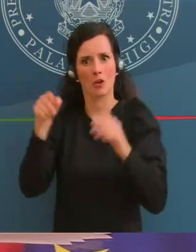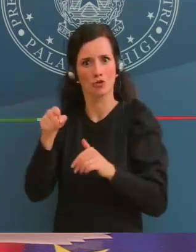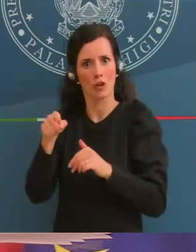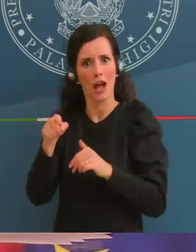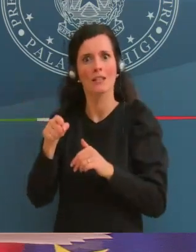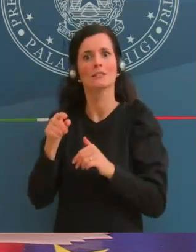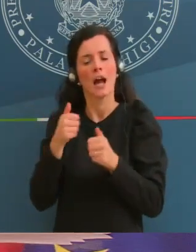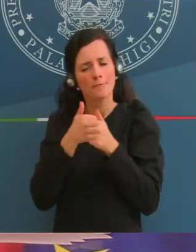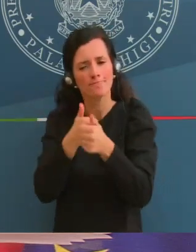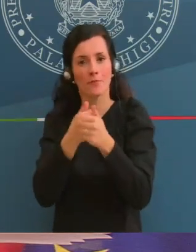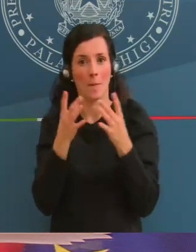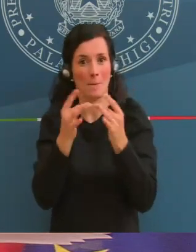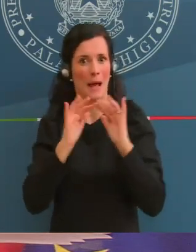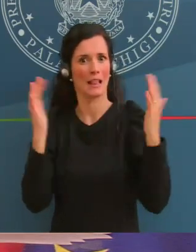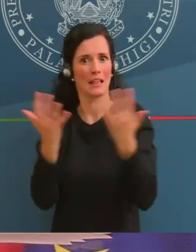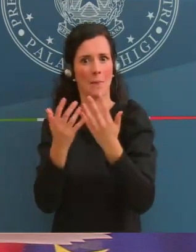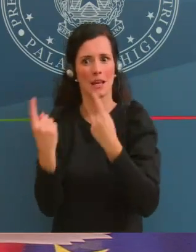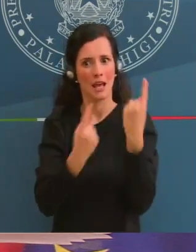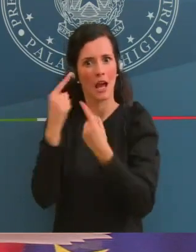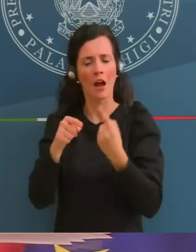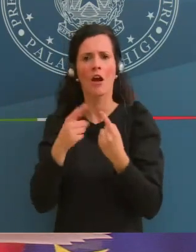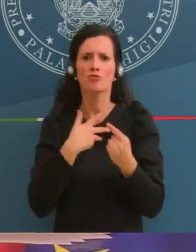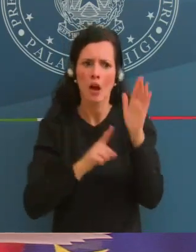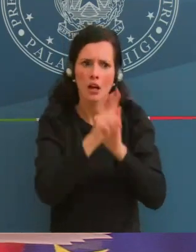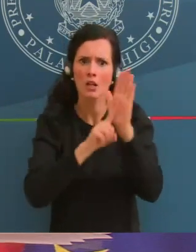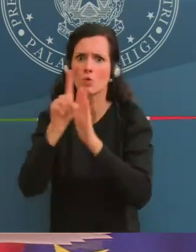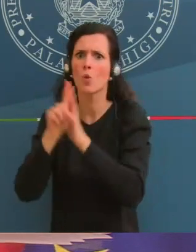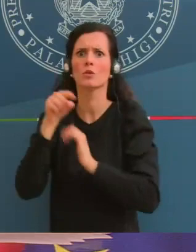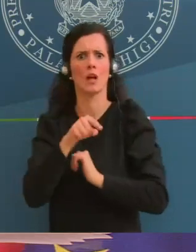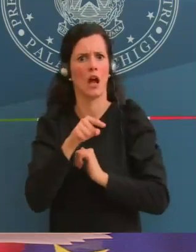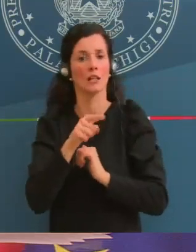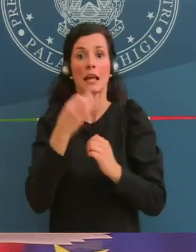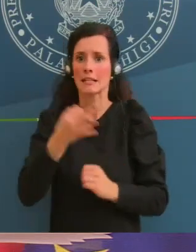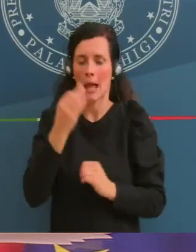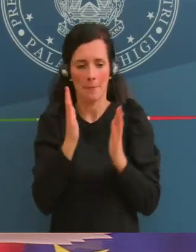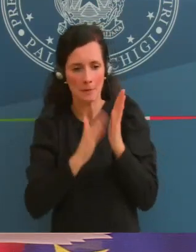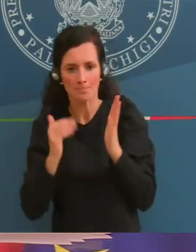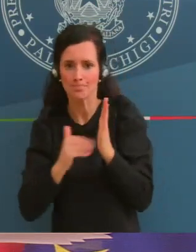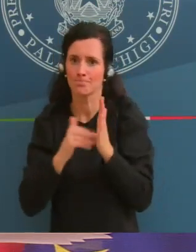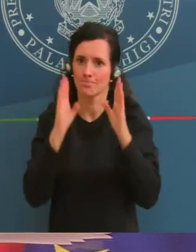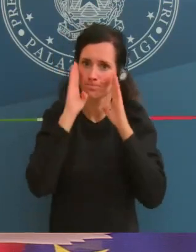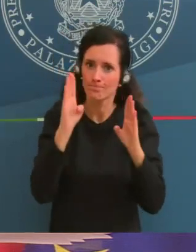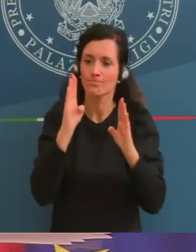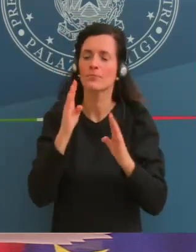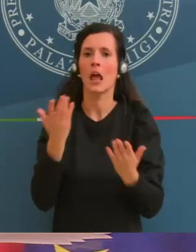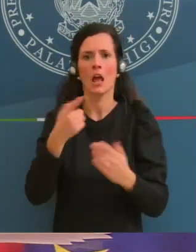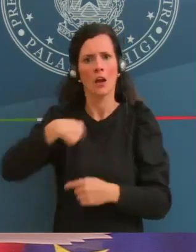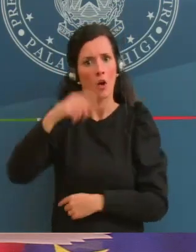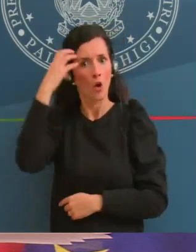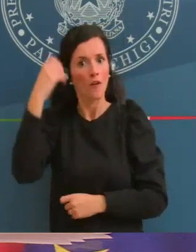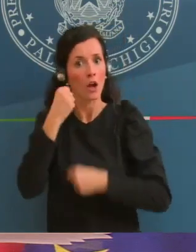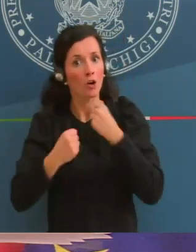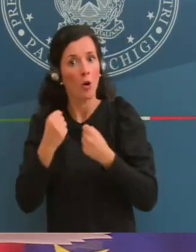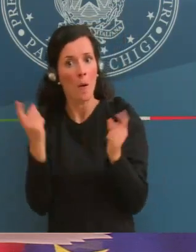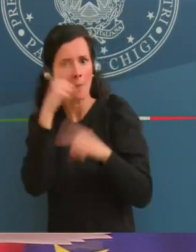non stiamo facendo male è un governo che è assolutamente impegnato su recovery fund su cui non siamo affatto il ritardo